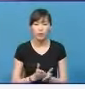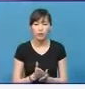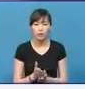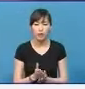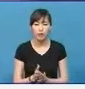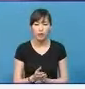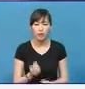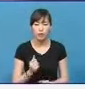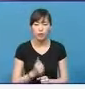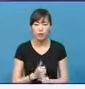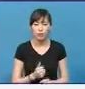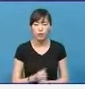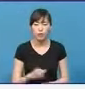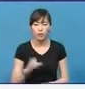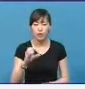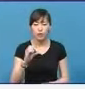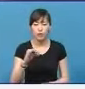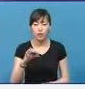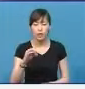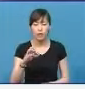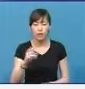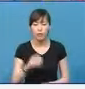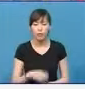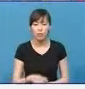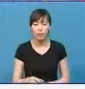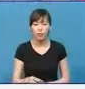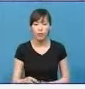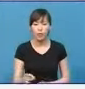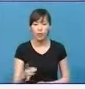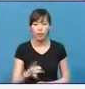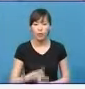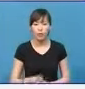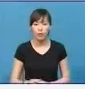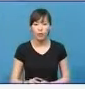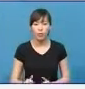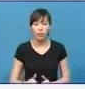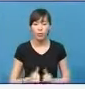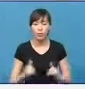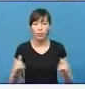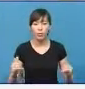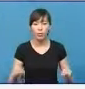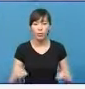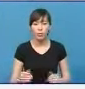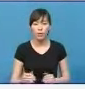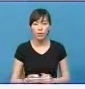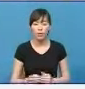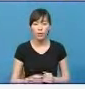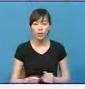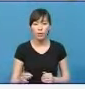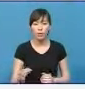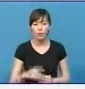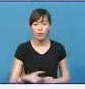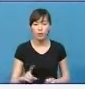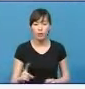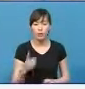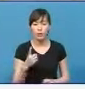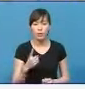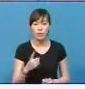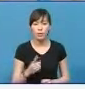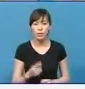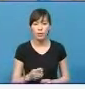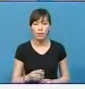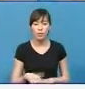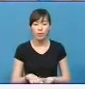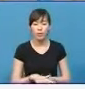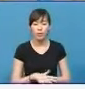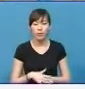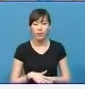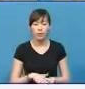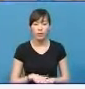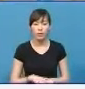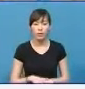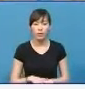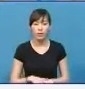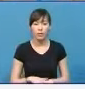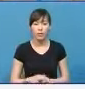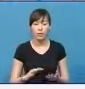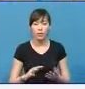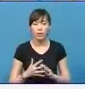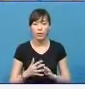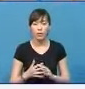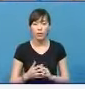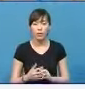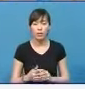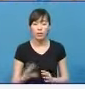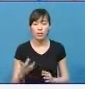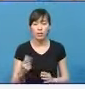Енді Сайрам ауданы үлкен аудандардың бірі облыста, халық санынан да, елді мекендер санынан да. Енді